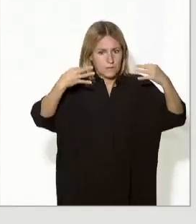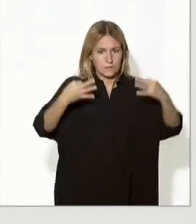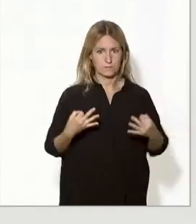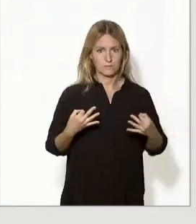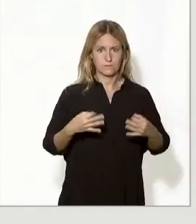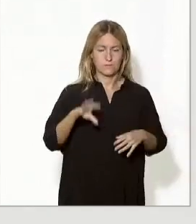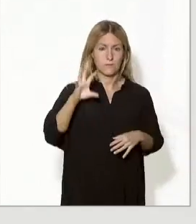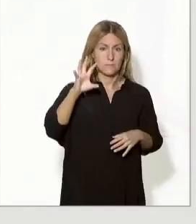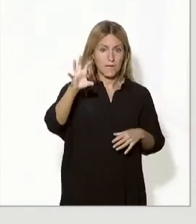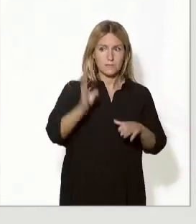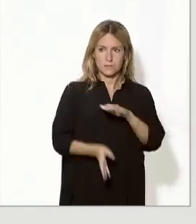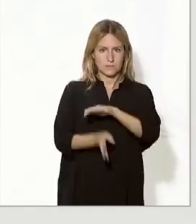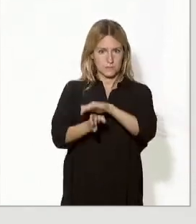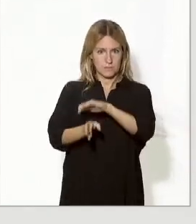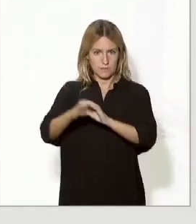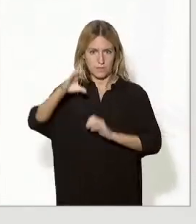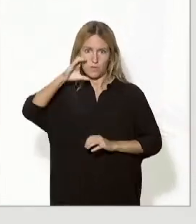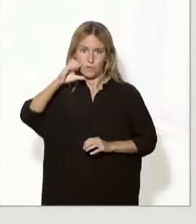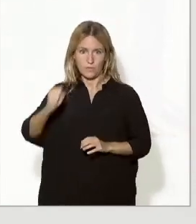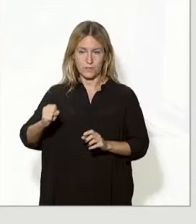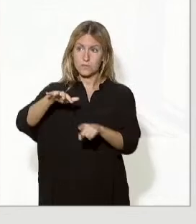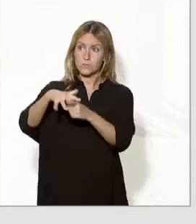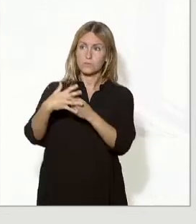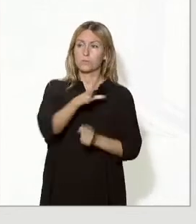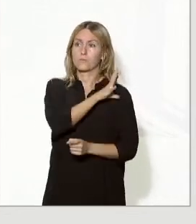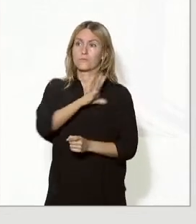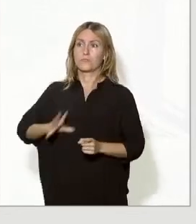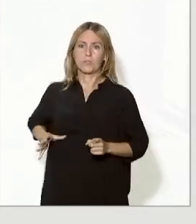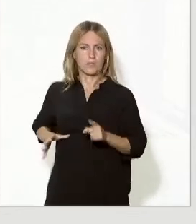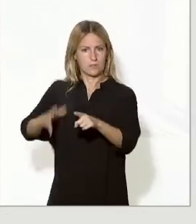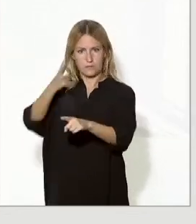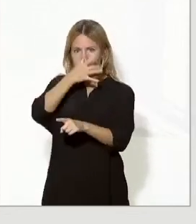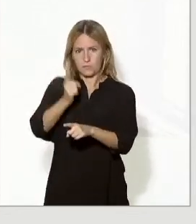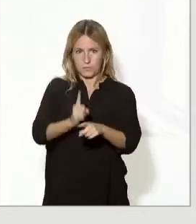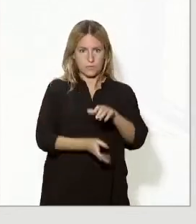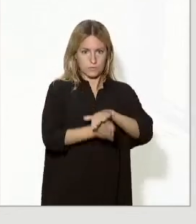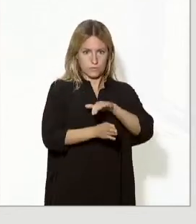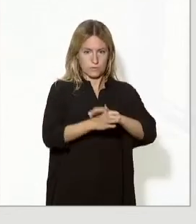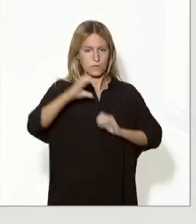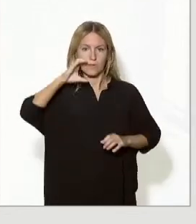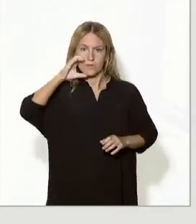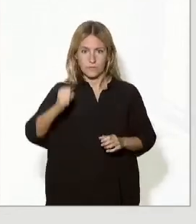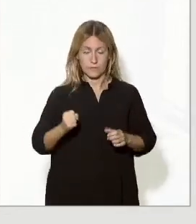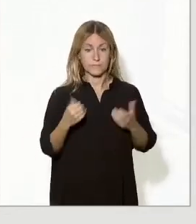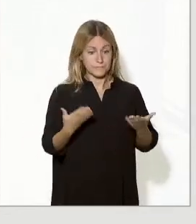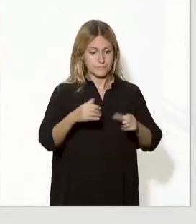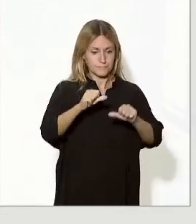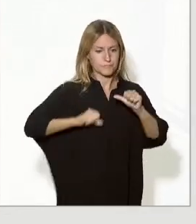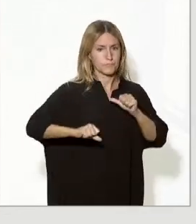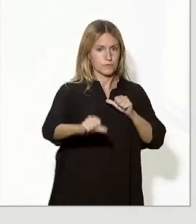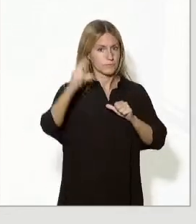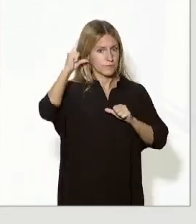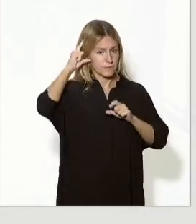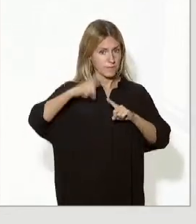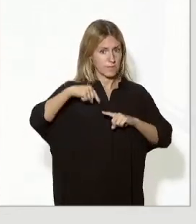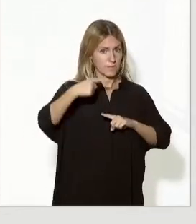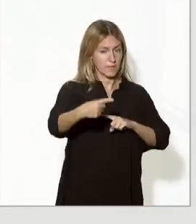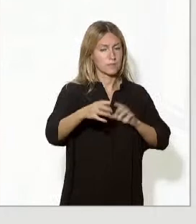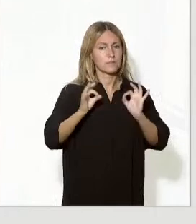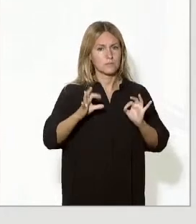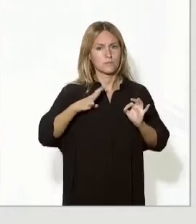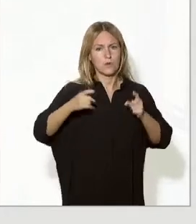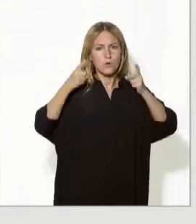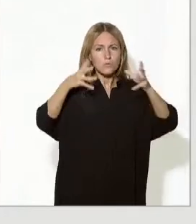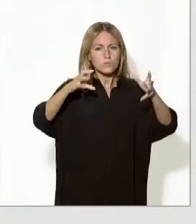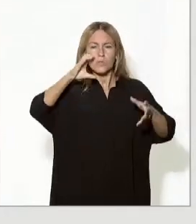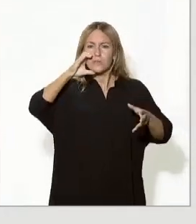país sense govern o en situació d'interinitat. Per tal de reforçar el govern, en els propers dies renovaré el